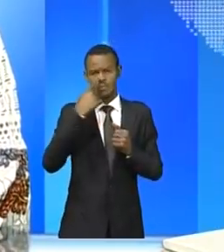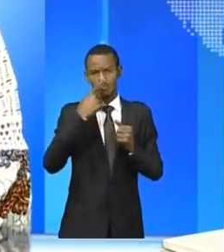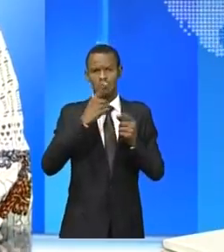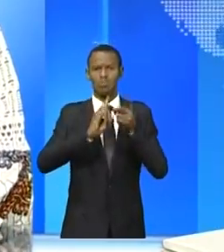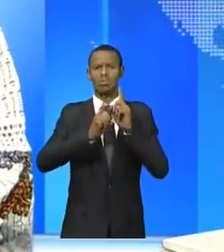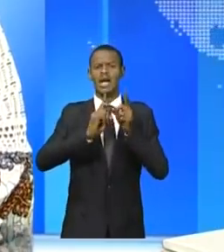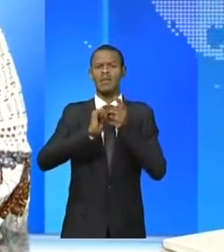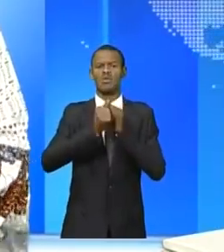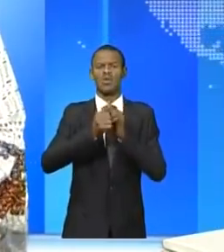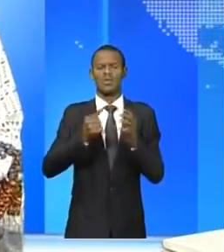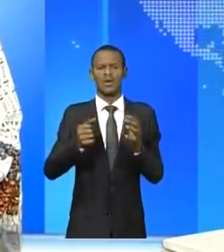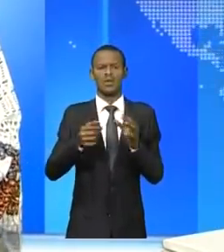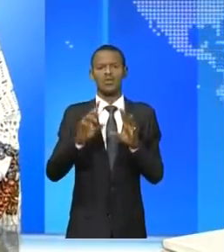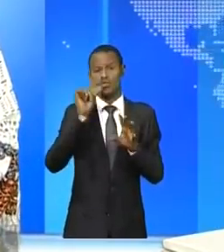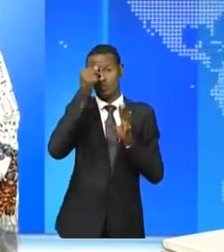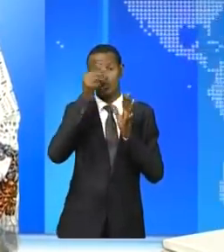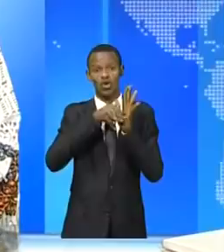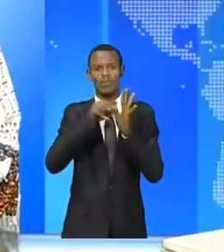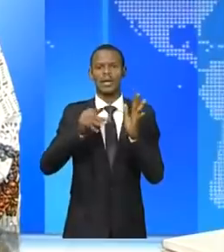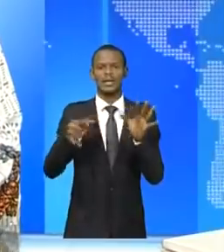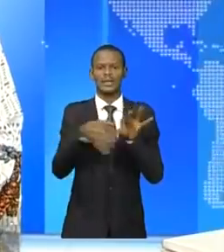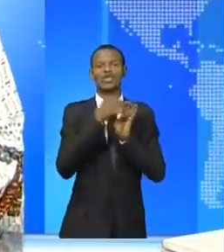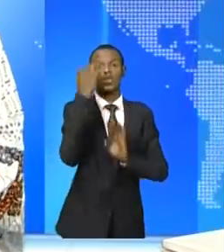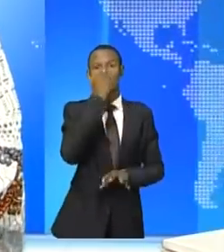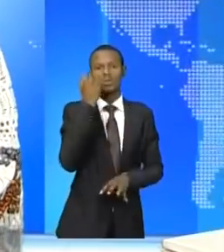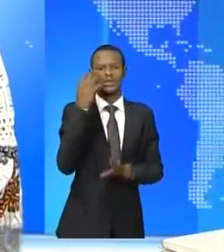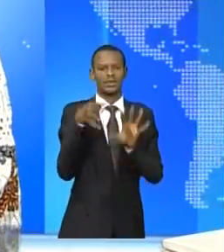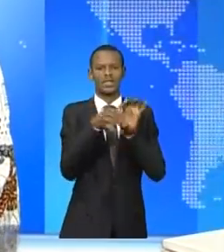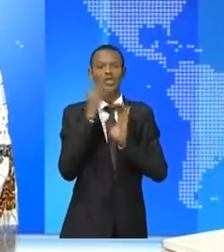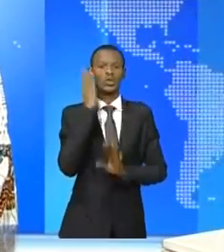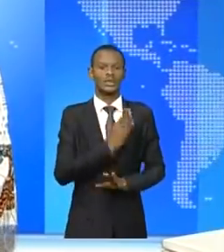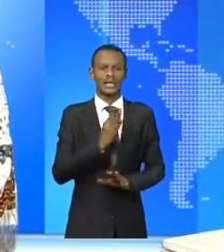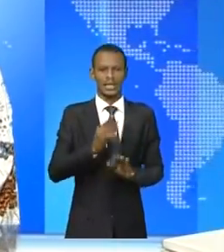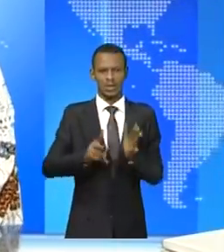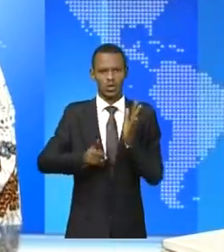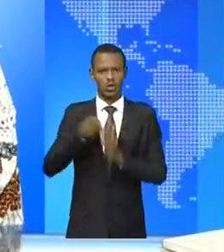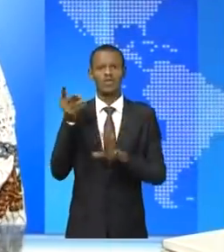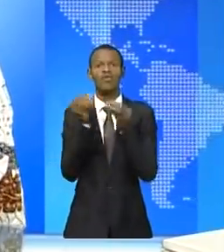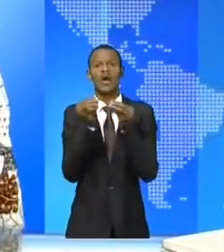du gouvernement de l'Union sacrée qui a tenu hier sa deuxième réunion sous la présidence,